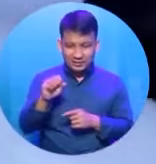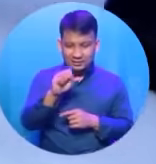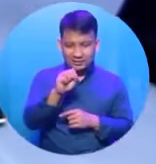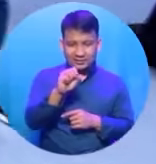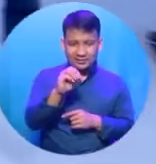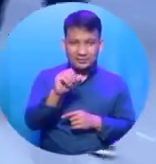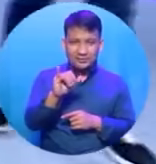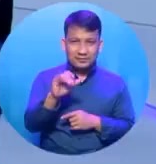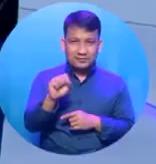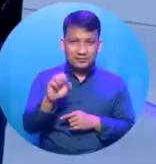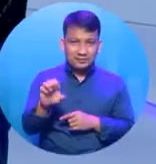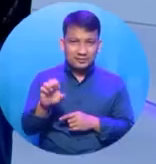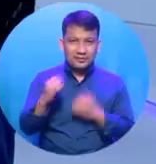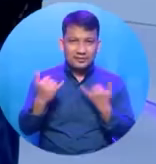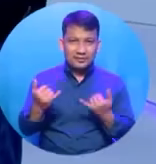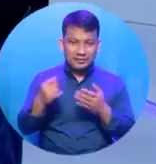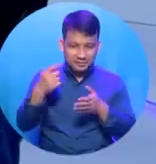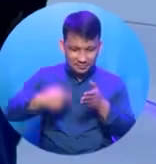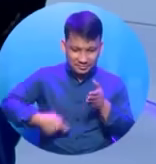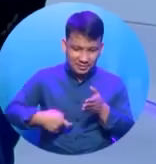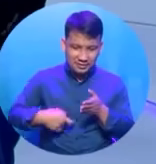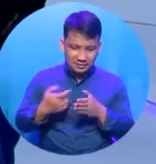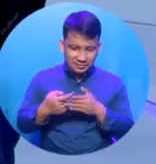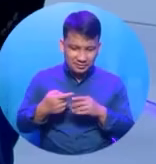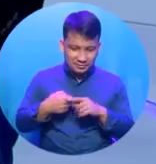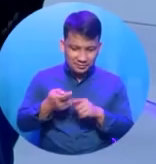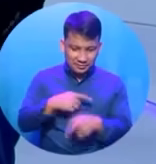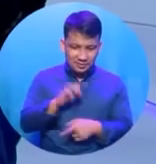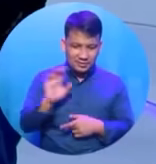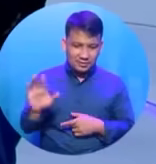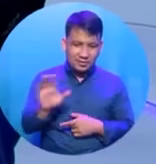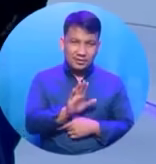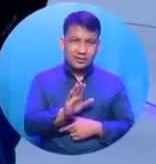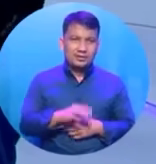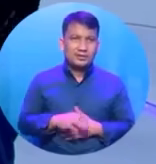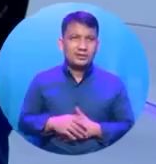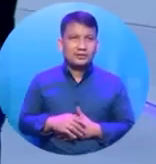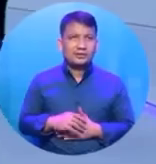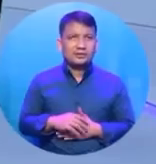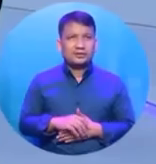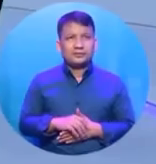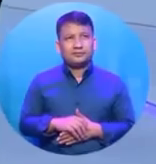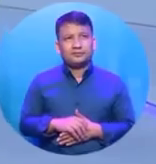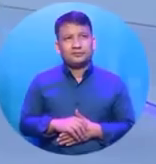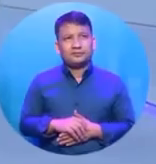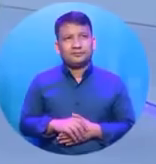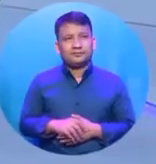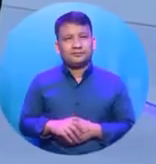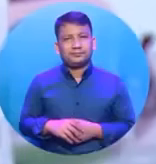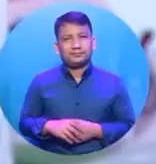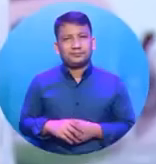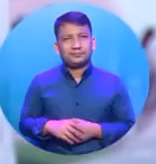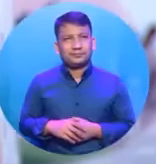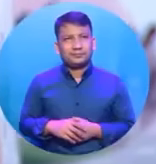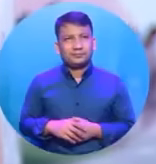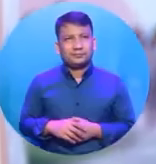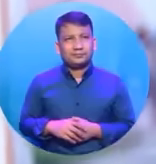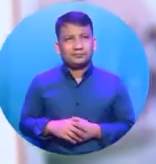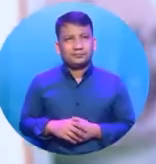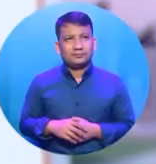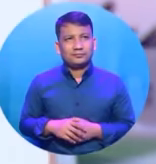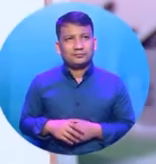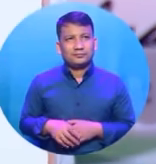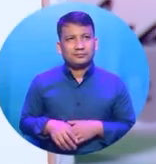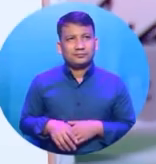social, pero pangmasa ang presyo. Abot kaya ng inyong bulsa. Mm-hmm. Ascorbic acid non-acidic